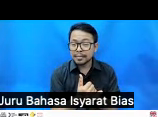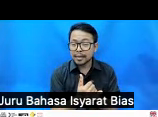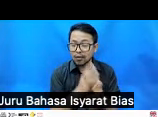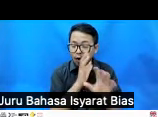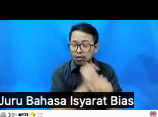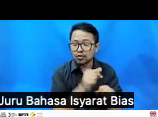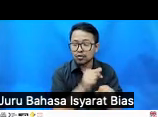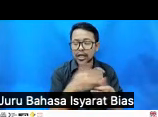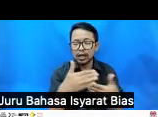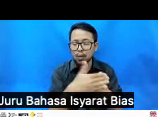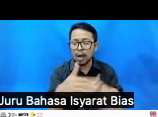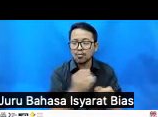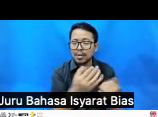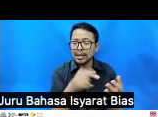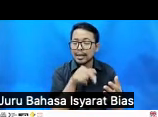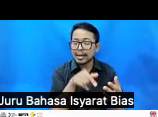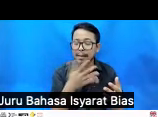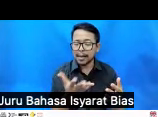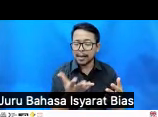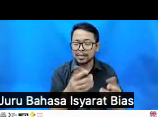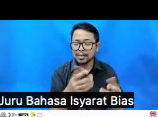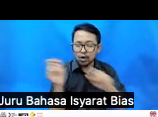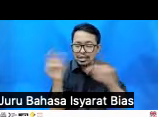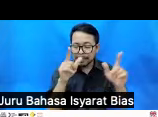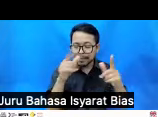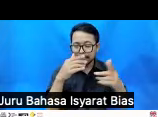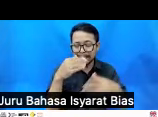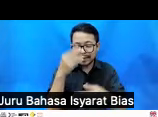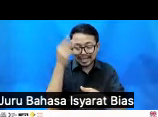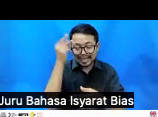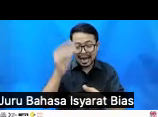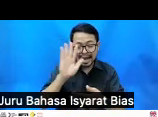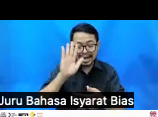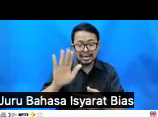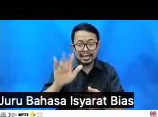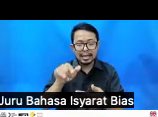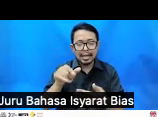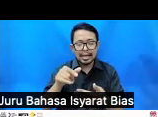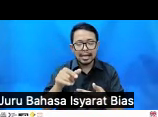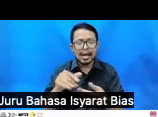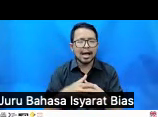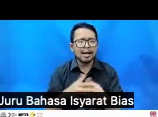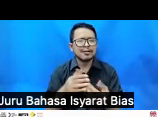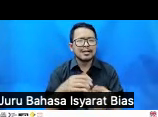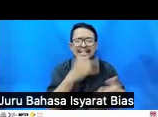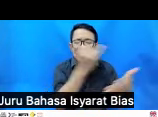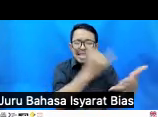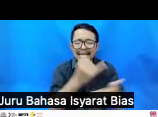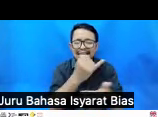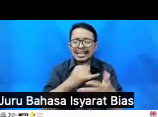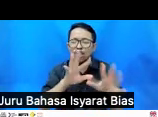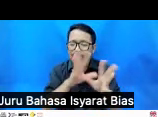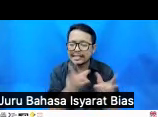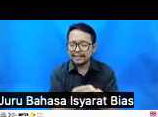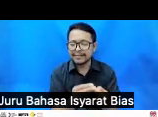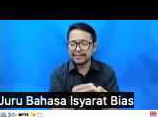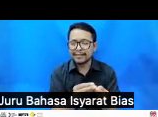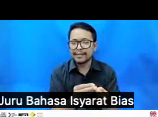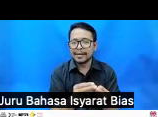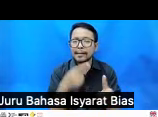fokus di ruang publik ini ataupun konsep perancangan ini adalah bagaimana desain-desain yang inklusif dan